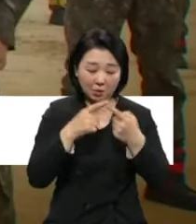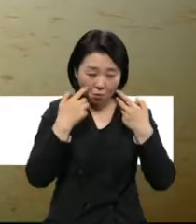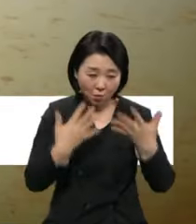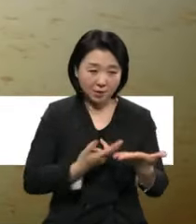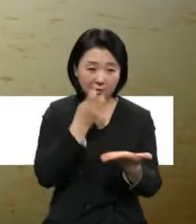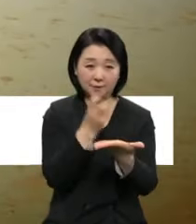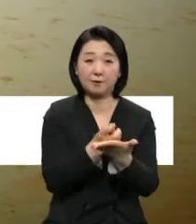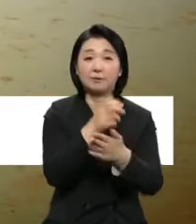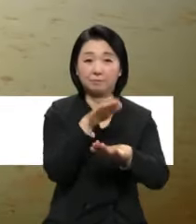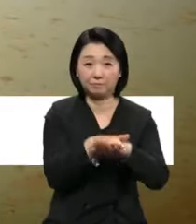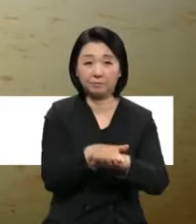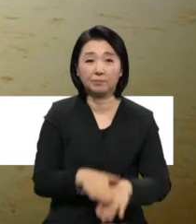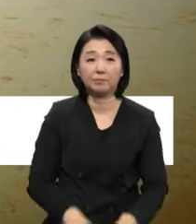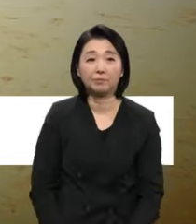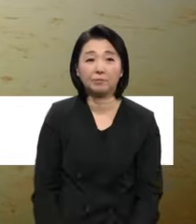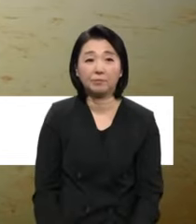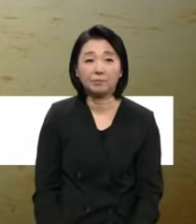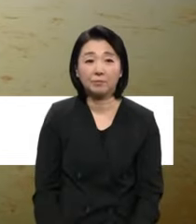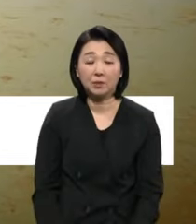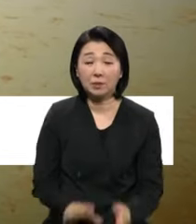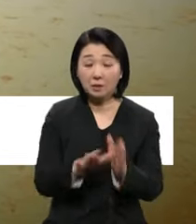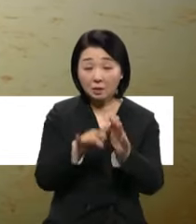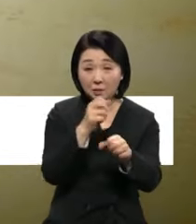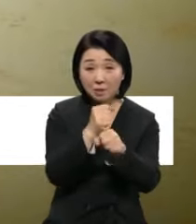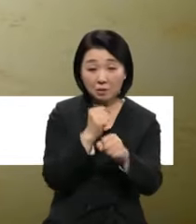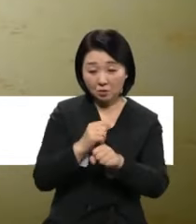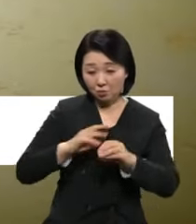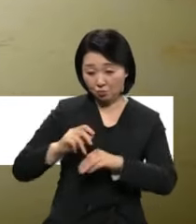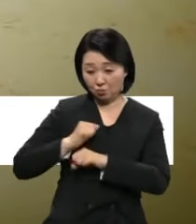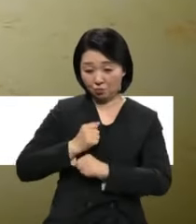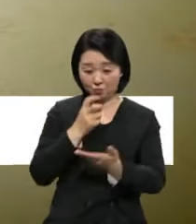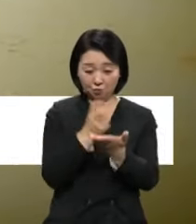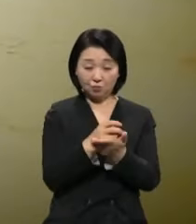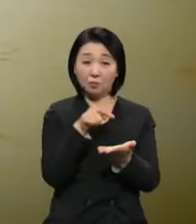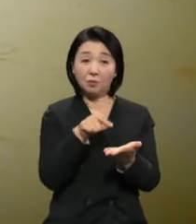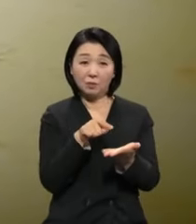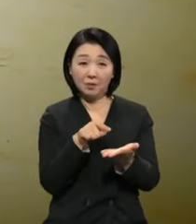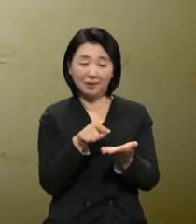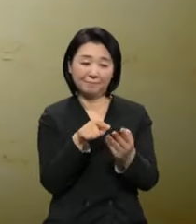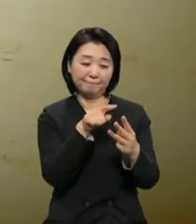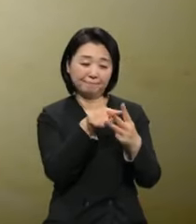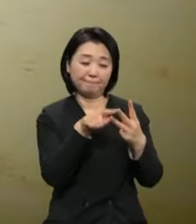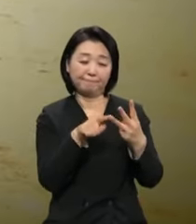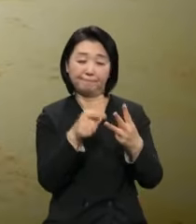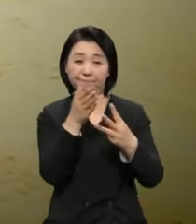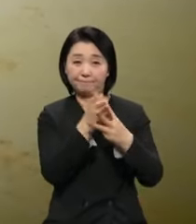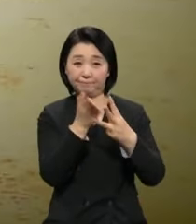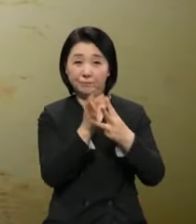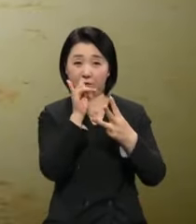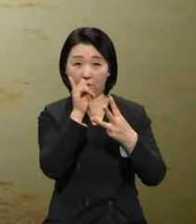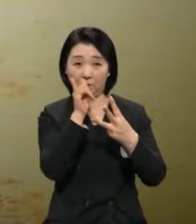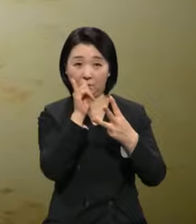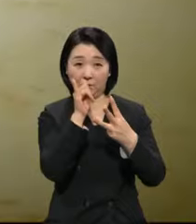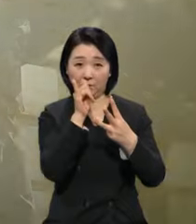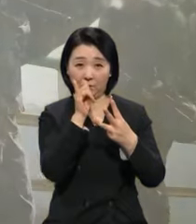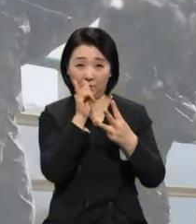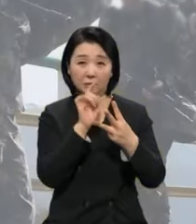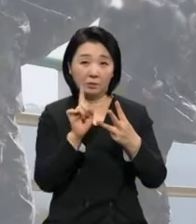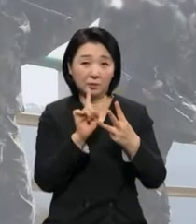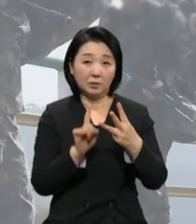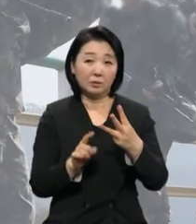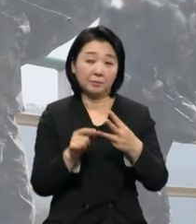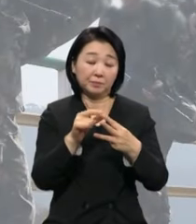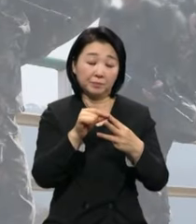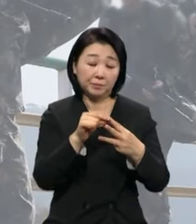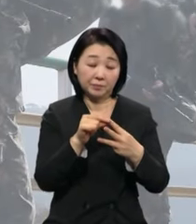정하도록 했기 때문입니다. 이때 만들어진 육군 규정에 따르면 크게 세 종류의 군기 훈련이 가능합니다.